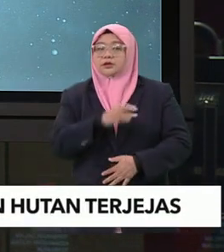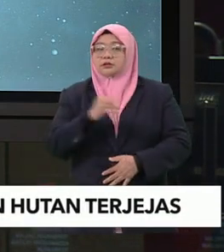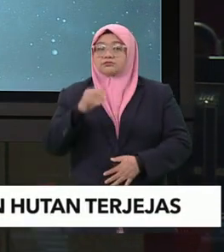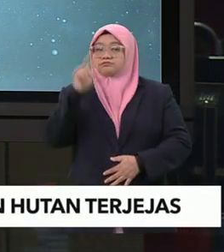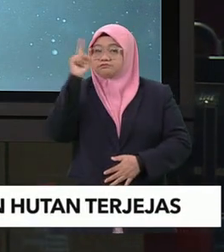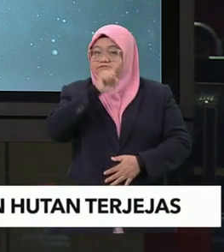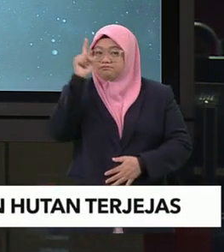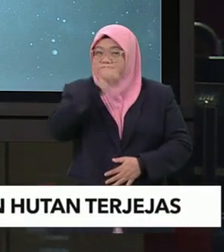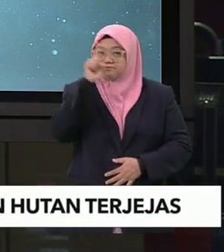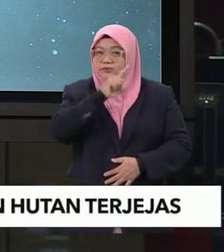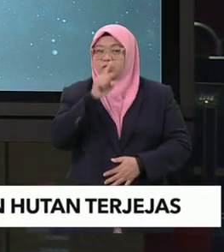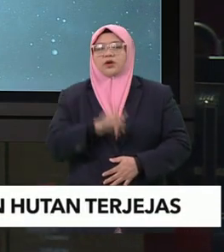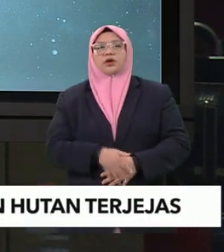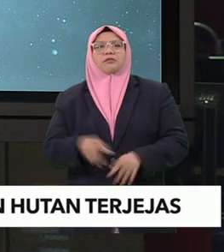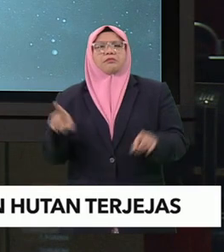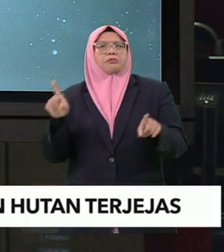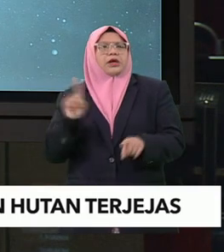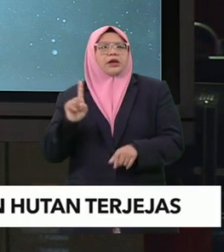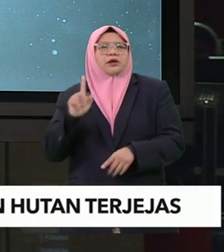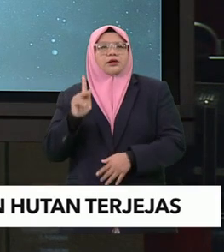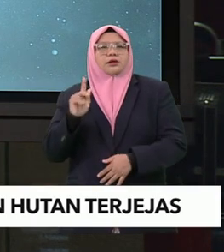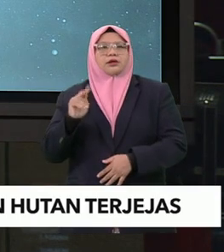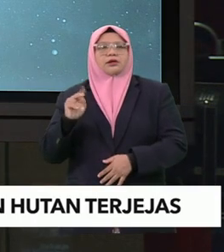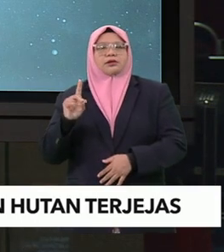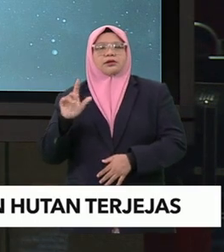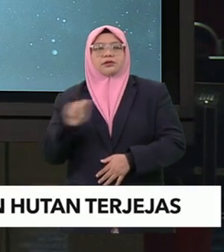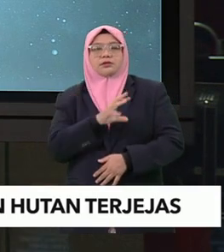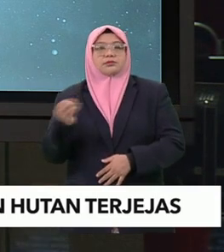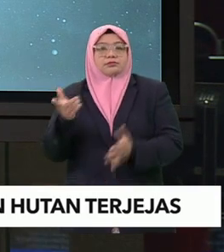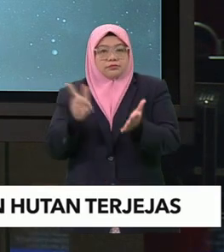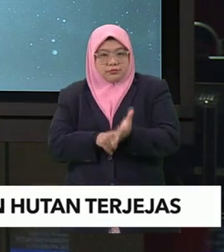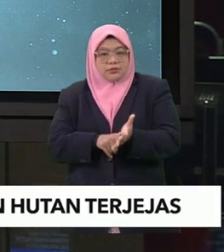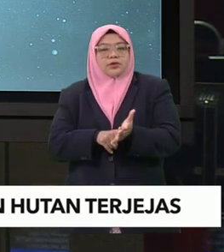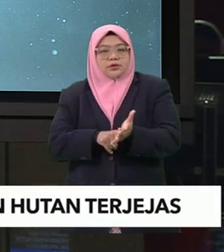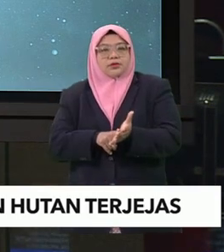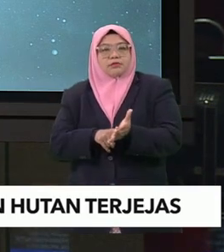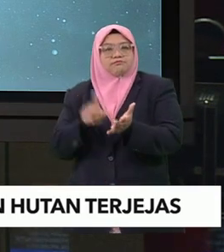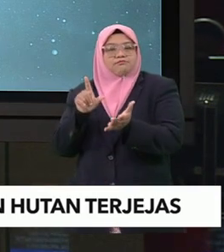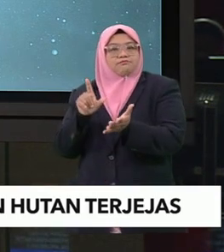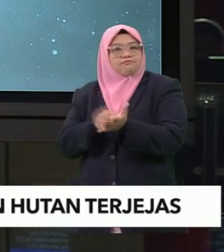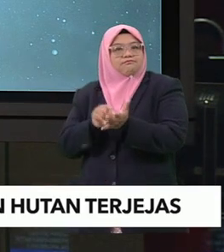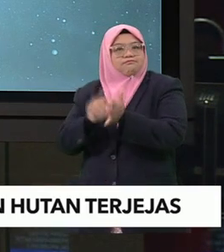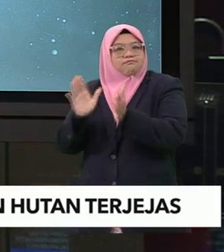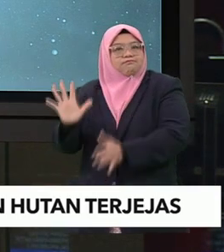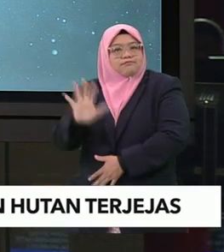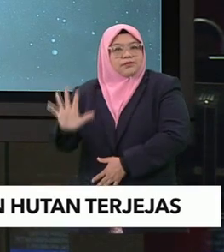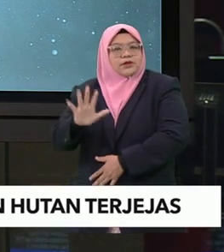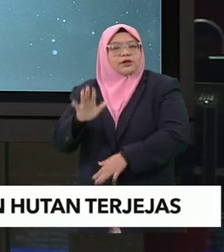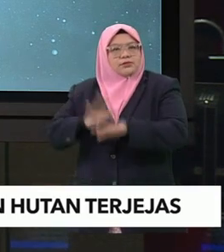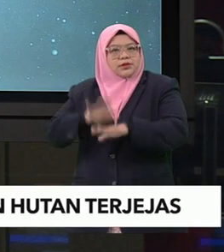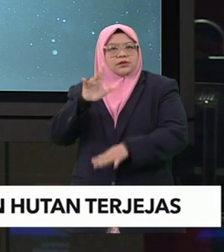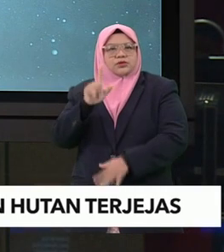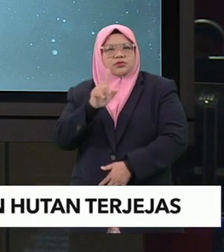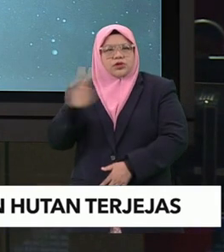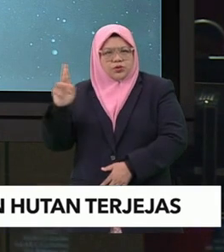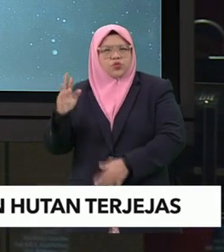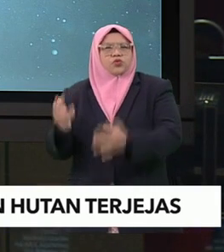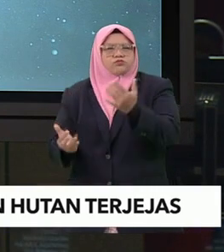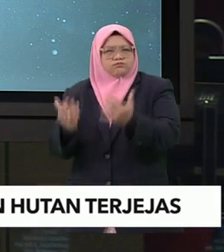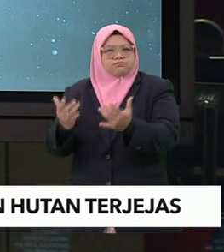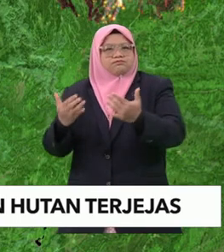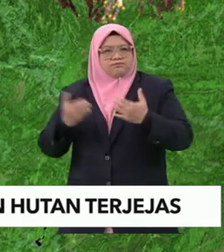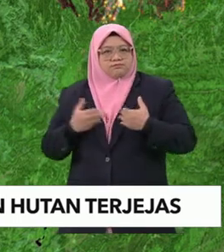kebakaran hutan terburuk yang pernah direkotkan di Kanada menurut laporan memijat tempatan sedangkan Kamis lebih 1000 kebakaran aktif dilaporkan